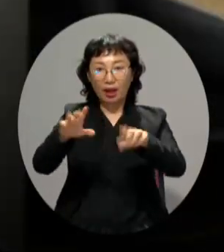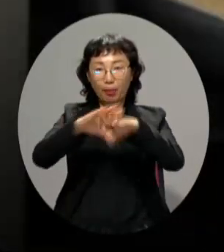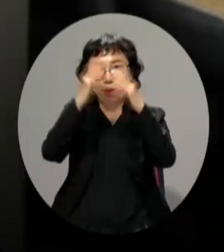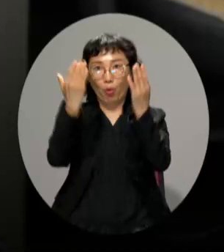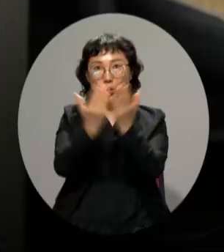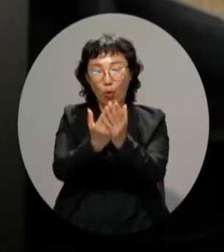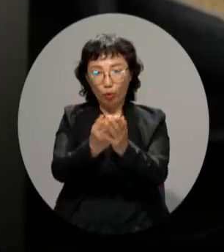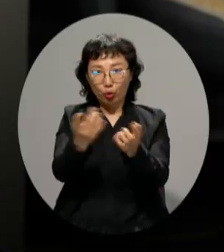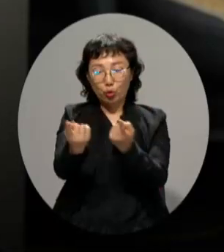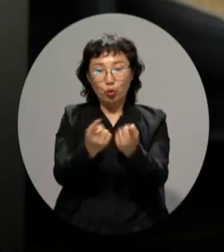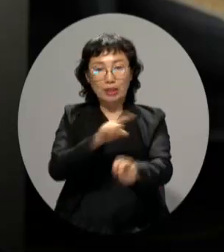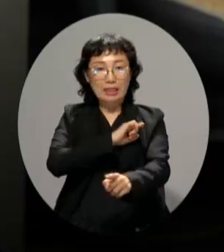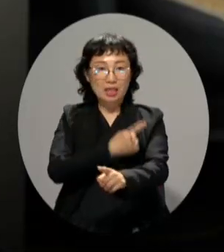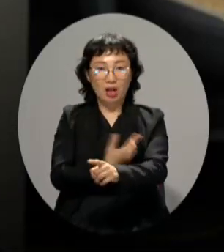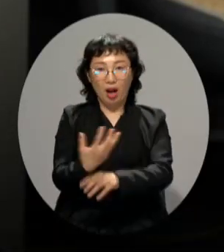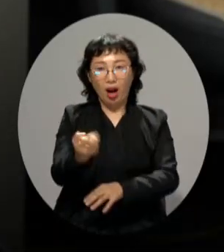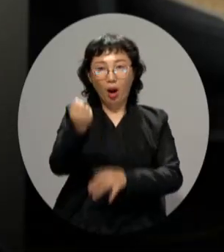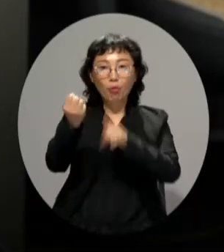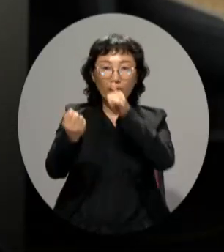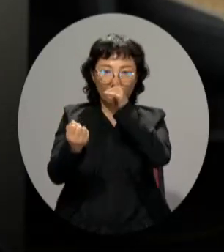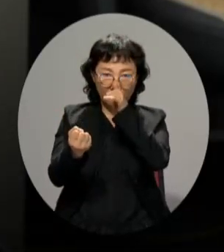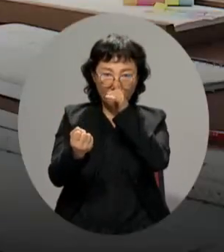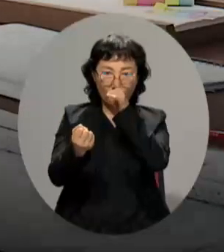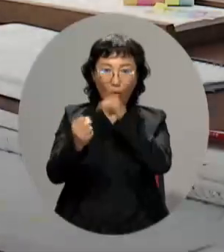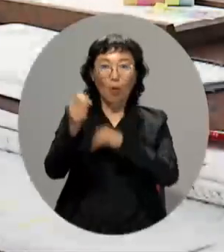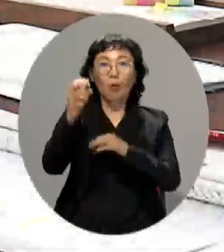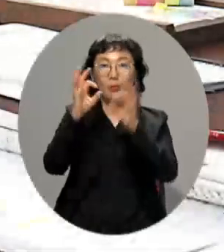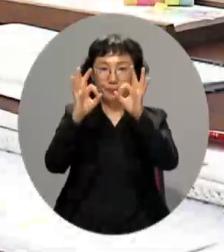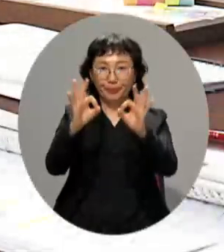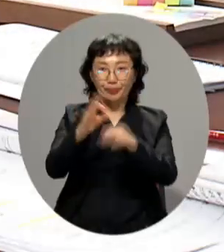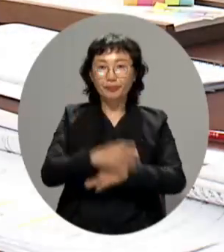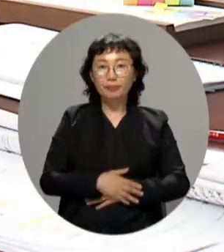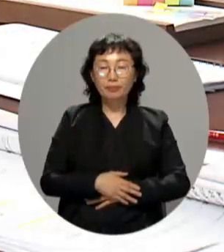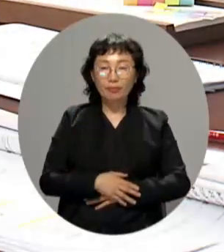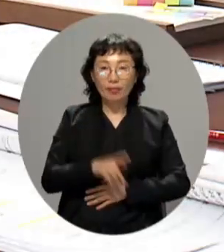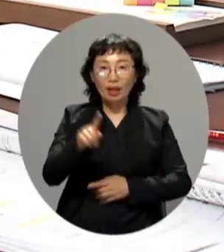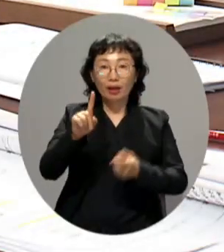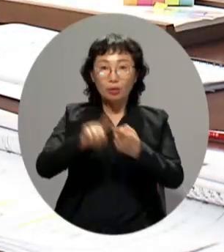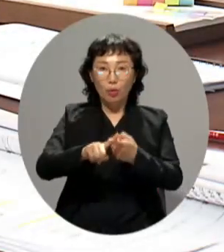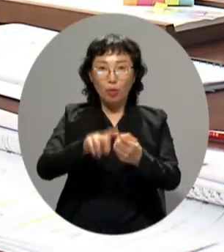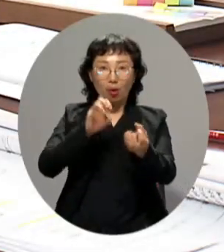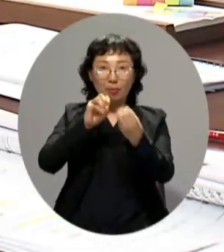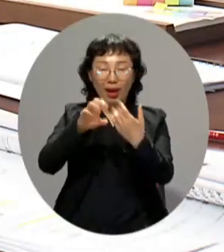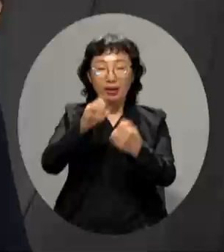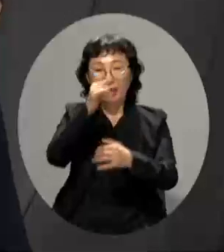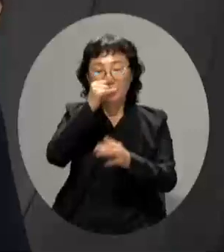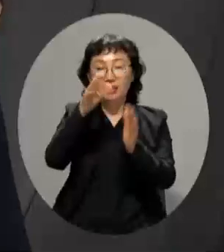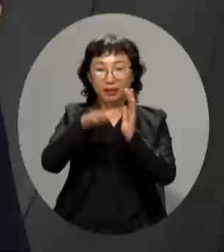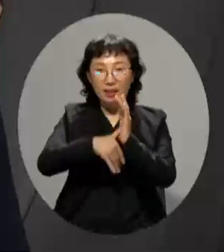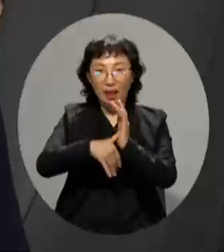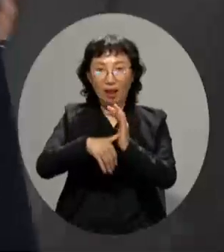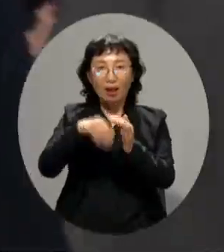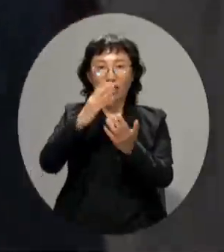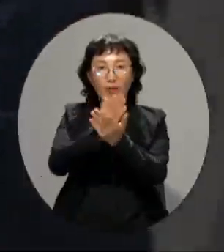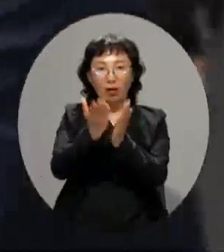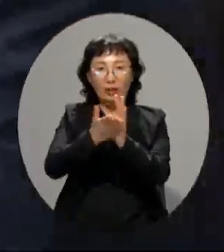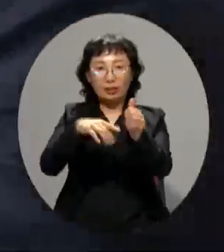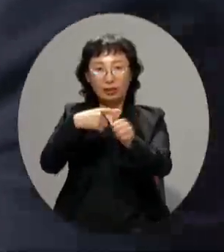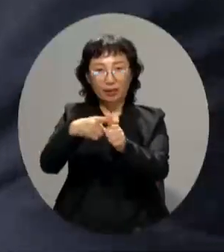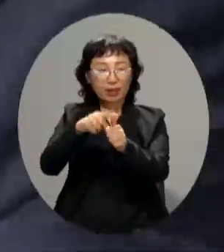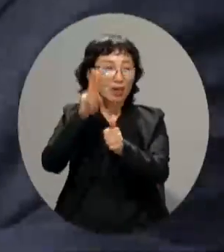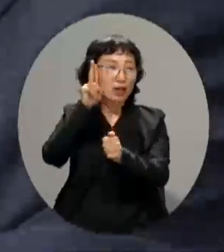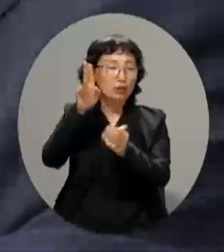능력을 갖추고 있는 것으로 보입니다. 청문회 마이크가 켜진 상태에서 쏟아진 질타가 이틀